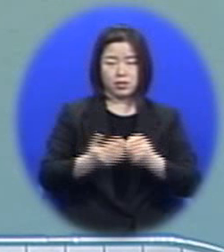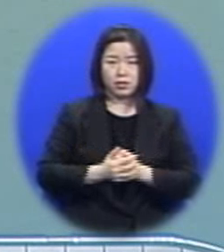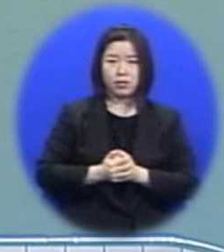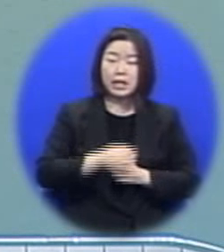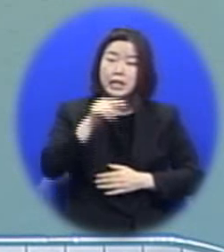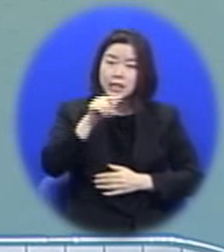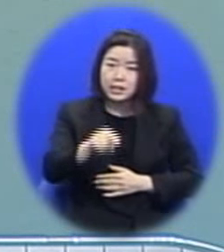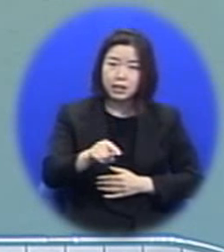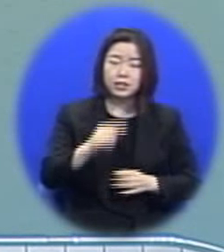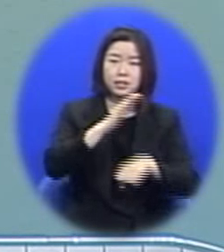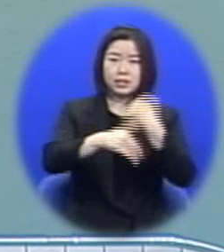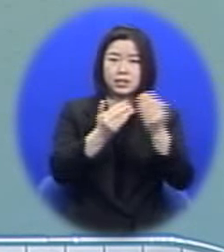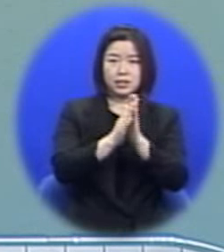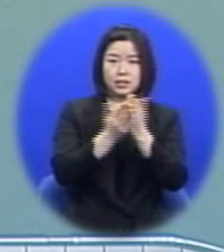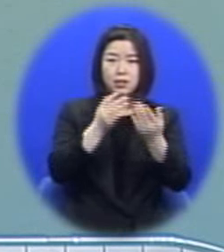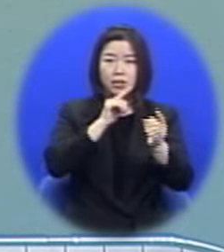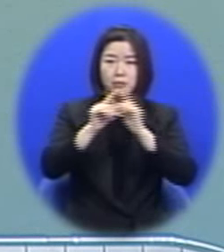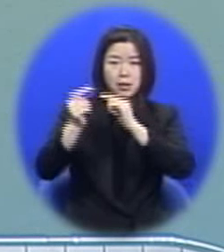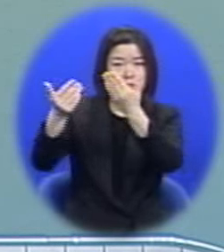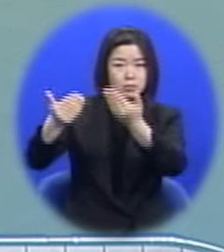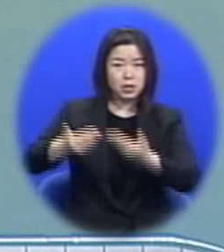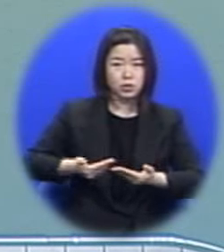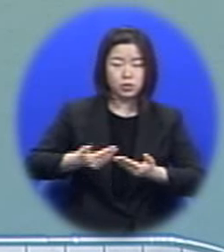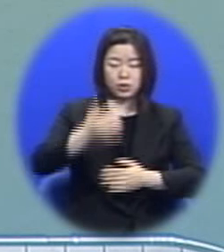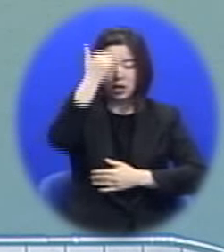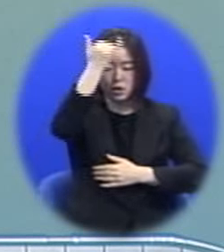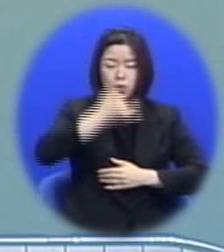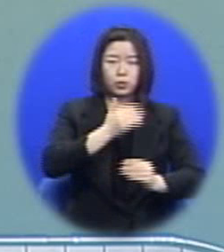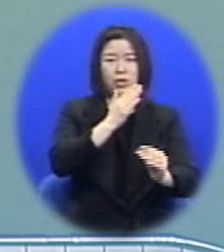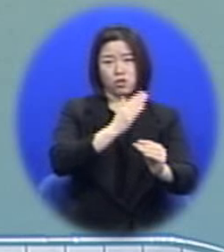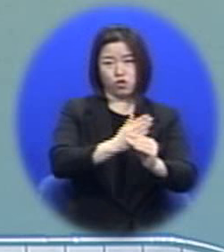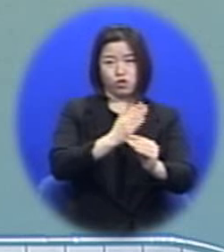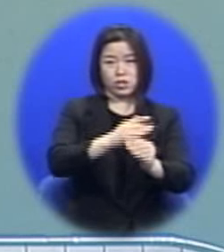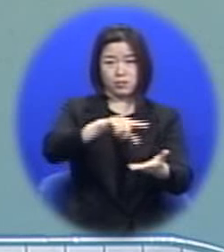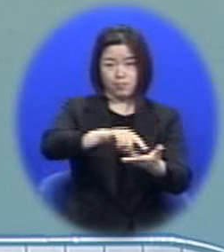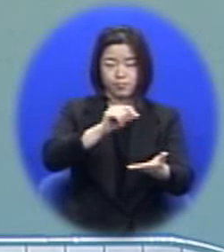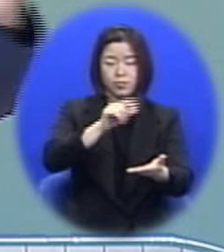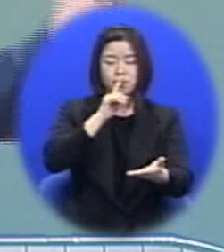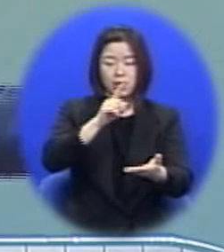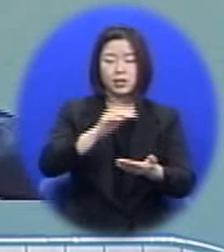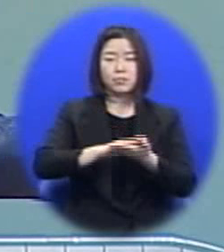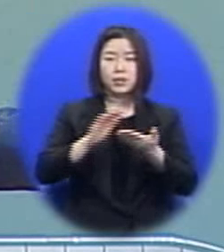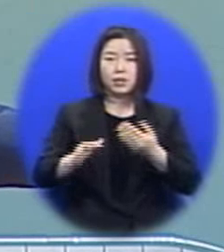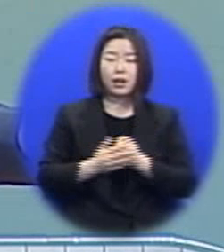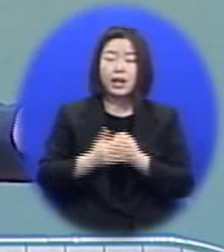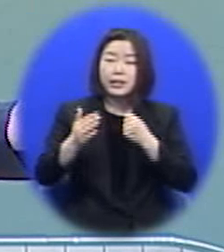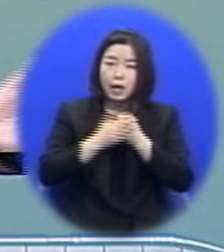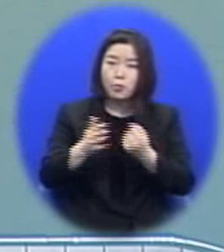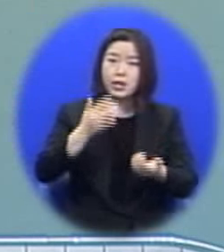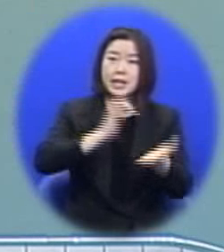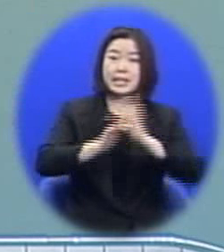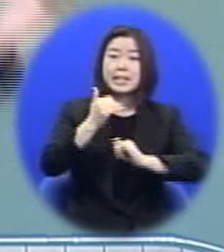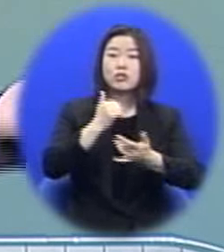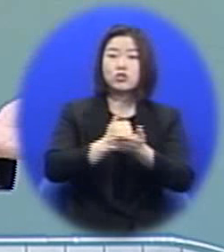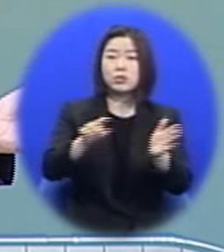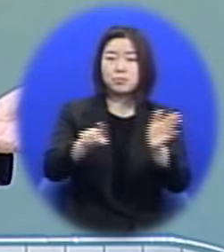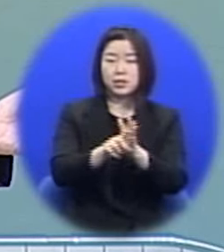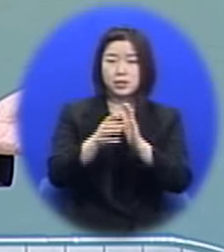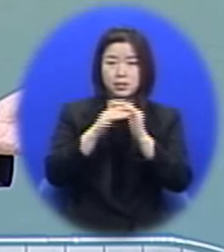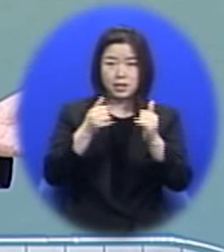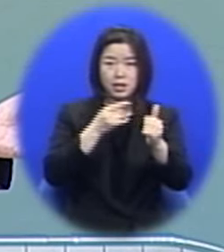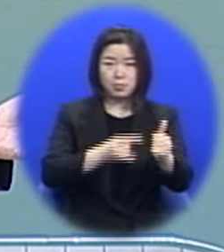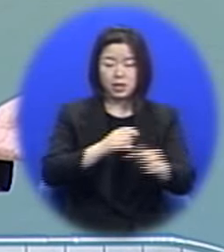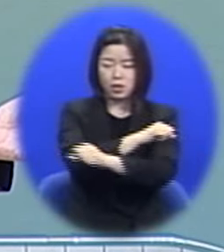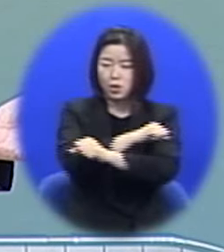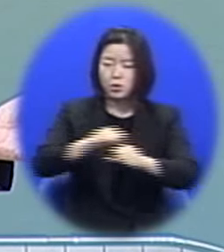이것이 성경이 말하는 효도의 핵심입니다. 그러므로 예수 믿는 사람에게는 용서 못할 부모가